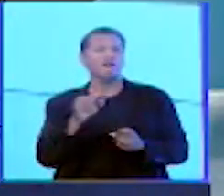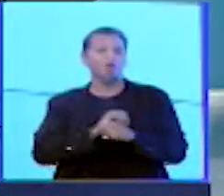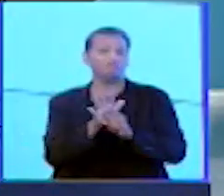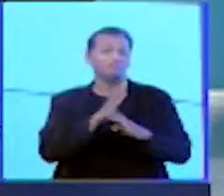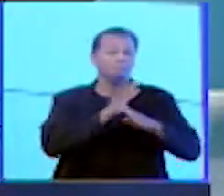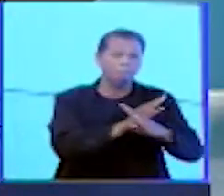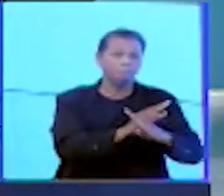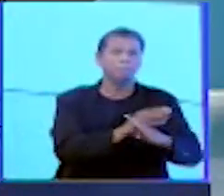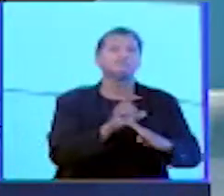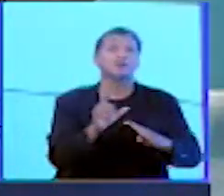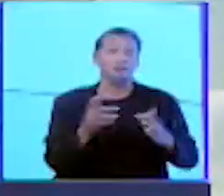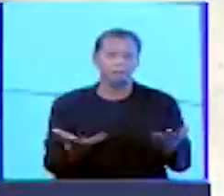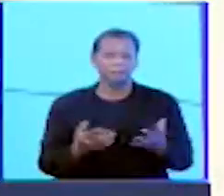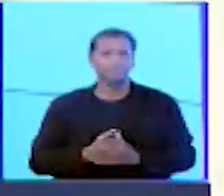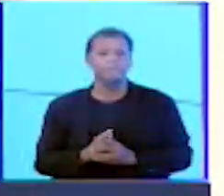penyakit.